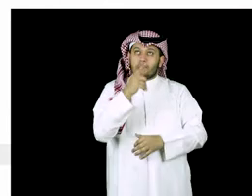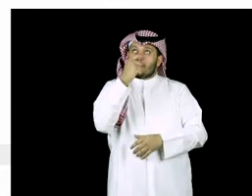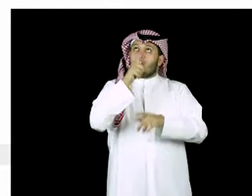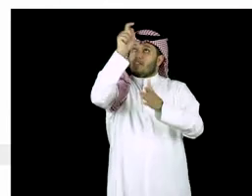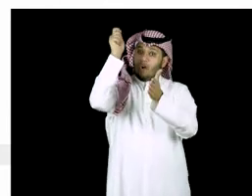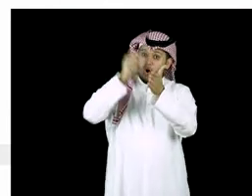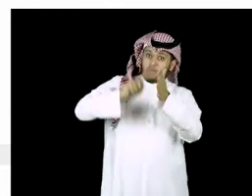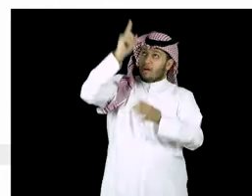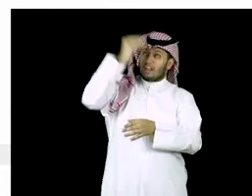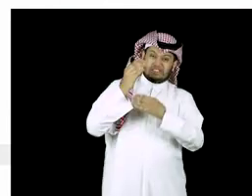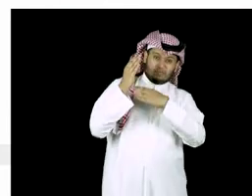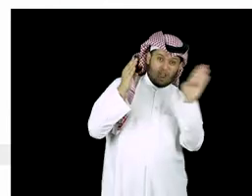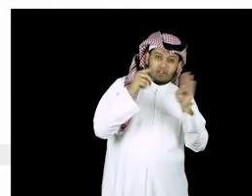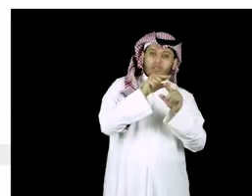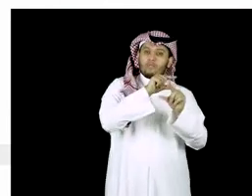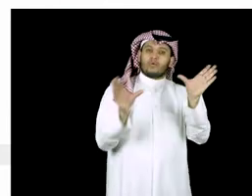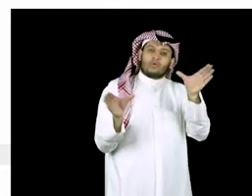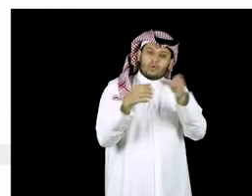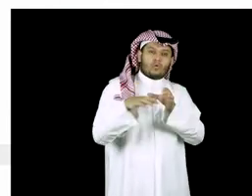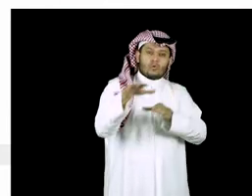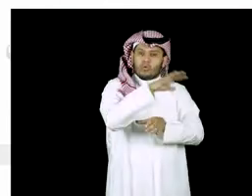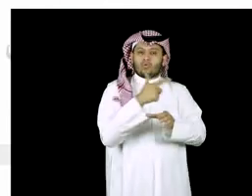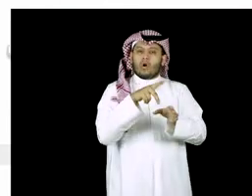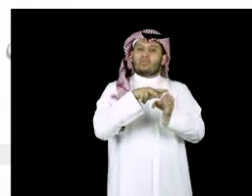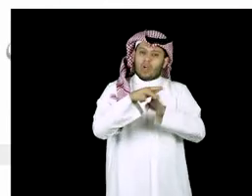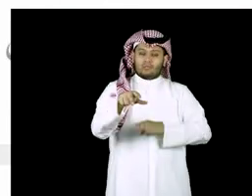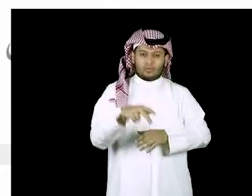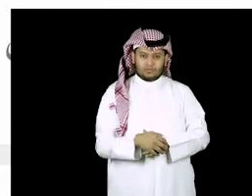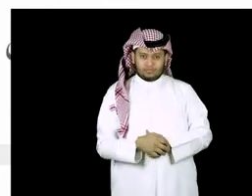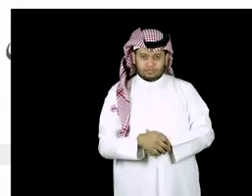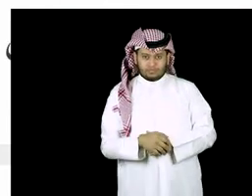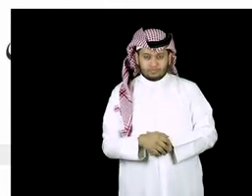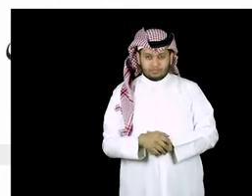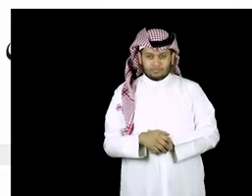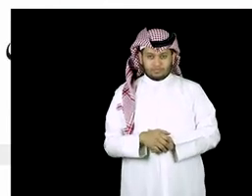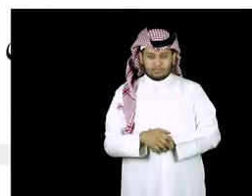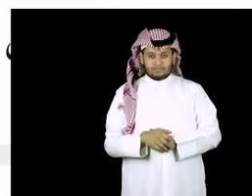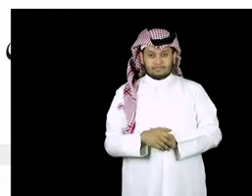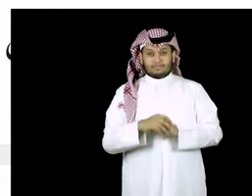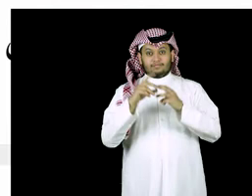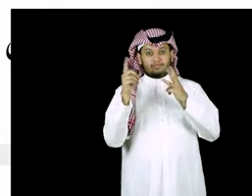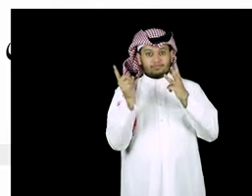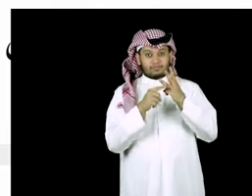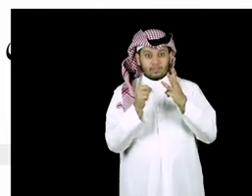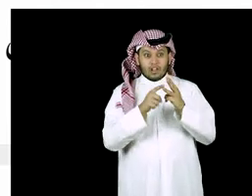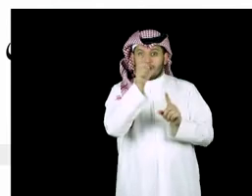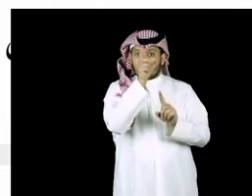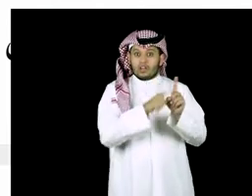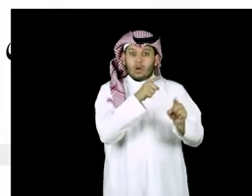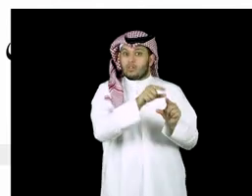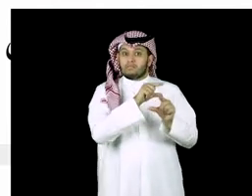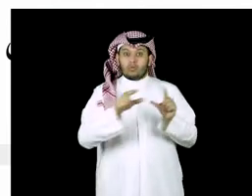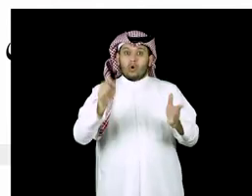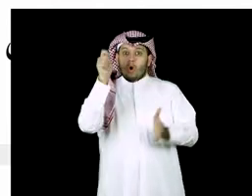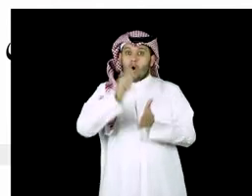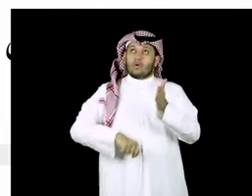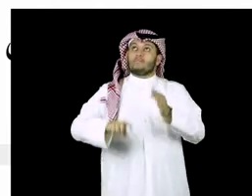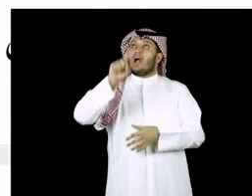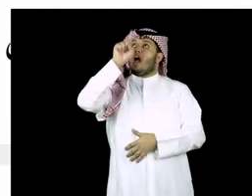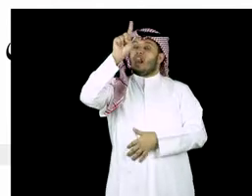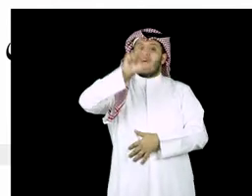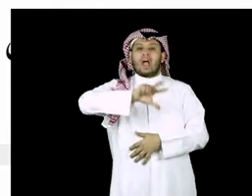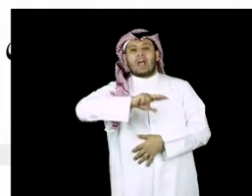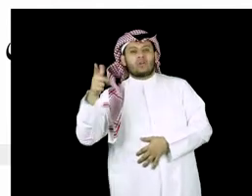لم يحكم بما أنزل الله فأولئك هم الظالمون. الحالة الثالثة أن يحكم بغير ما أنزل الله